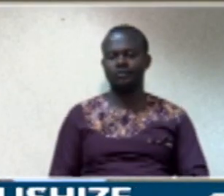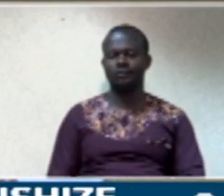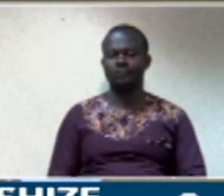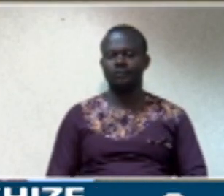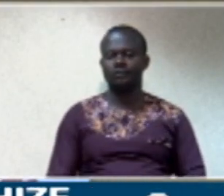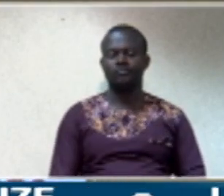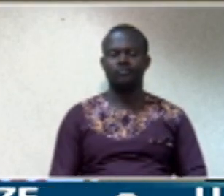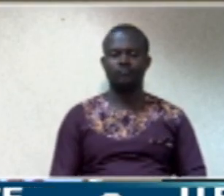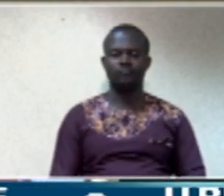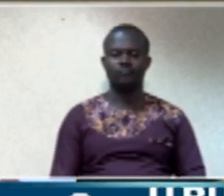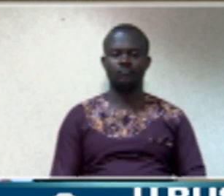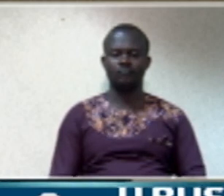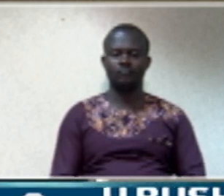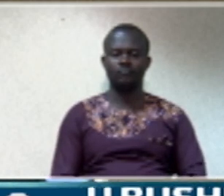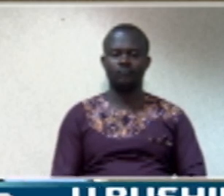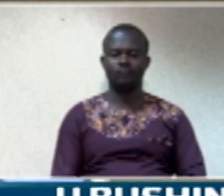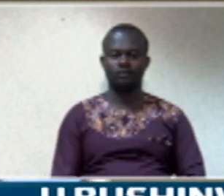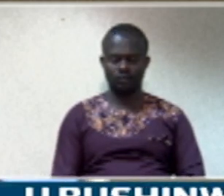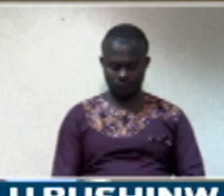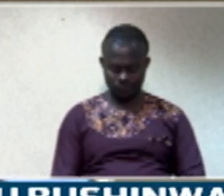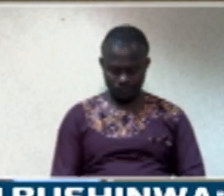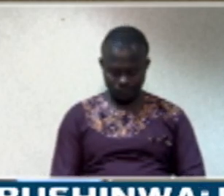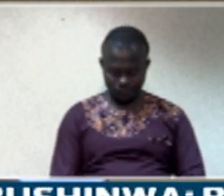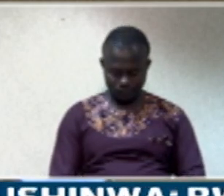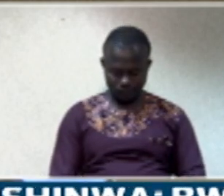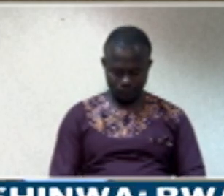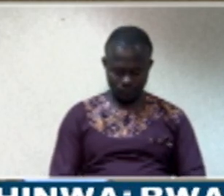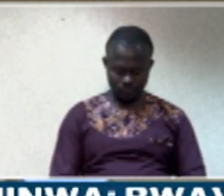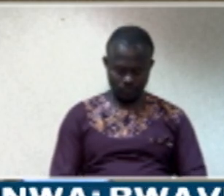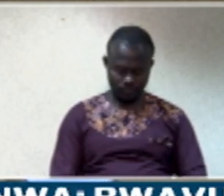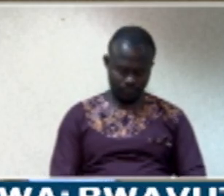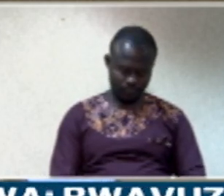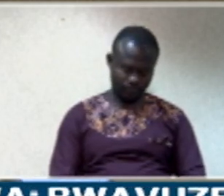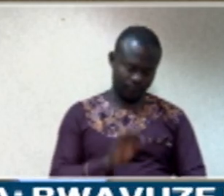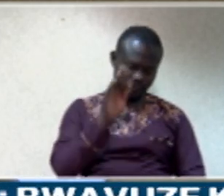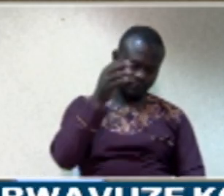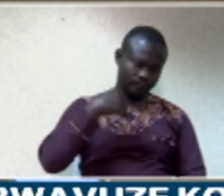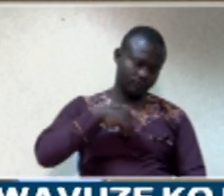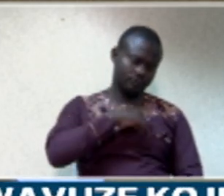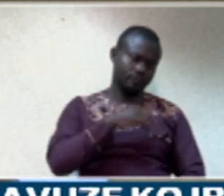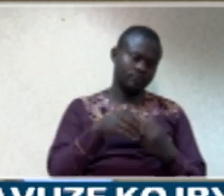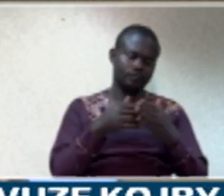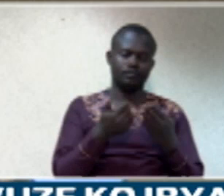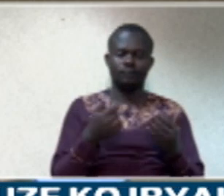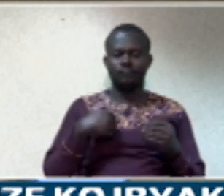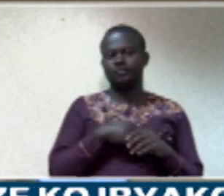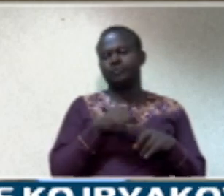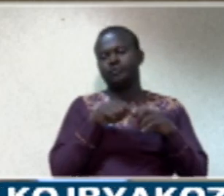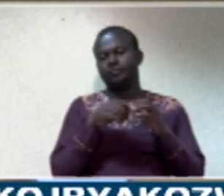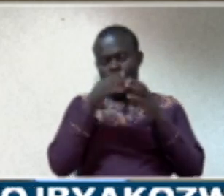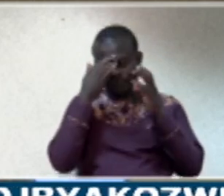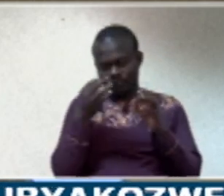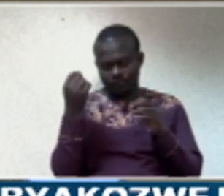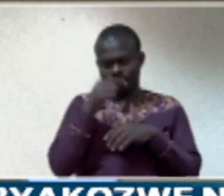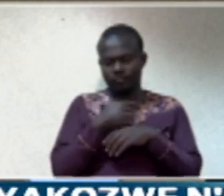future of ourselves and our children ahazaza hacu n'abana bacu hashingiye ku byemezo dufata uyu